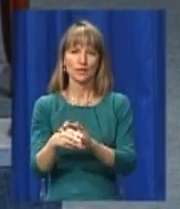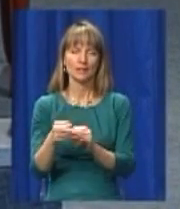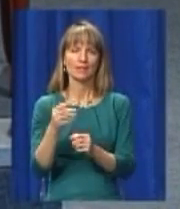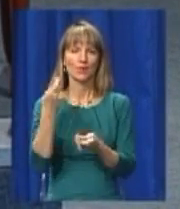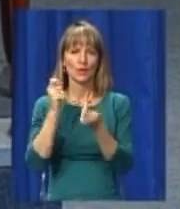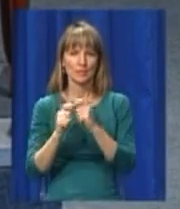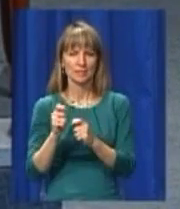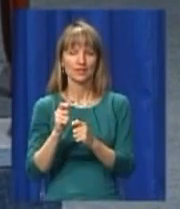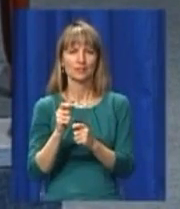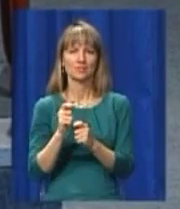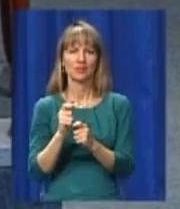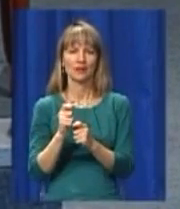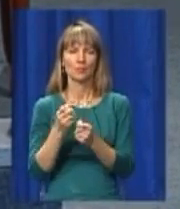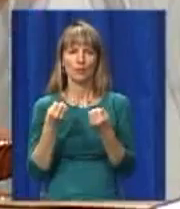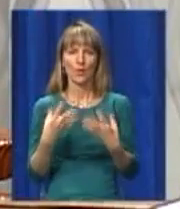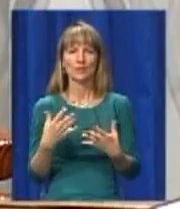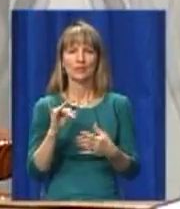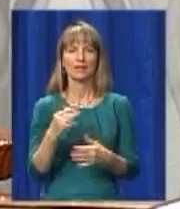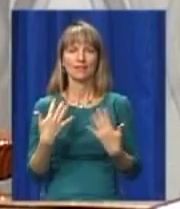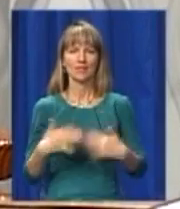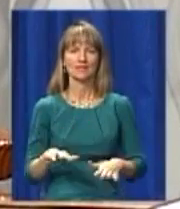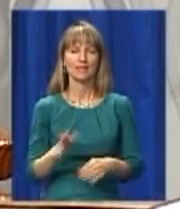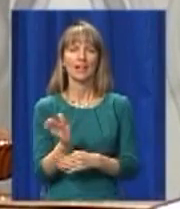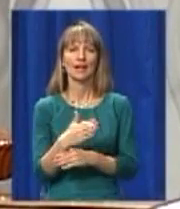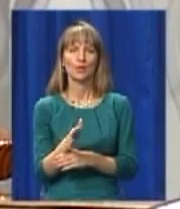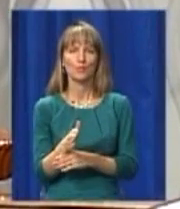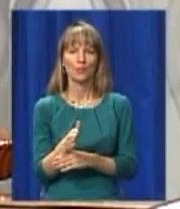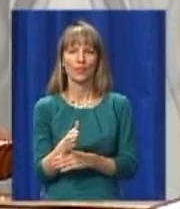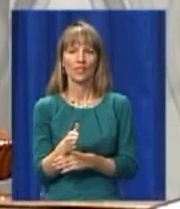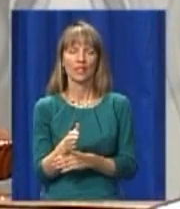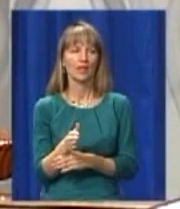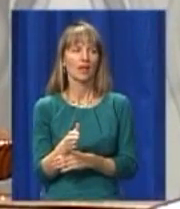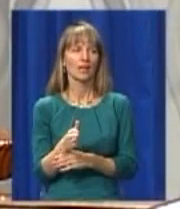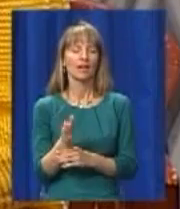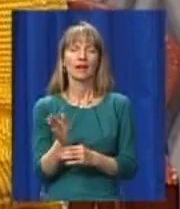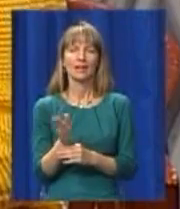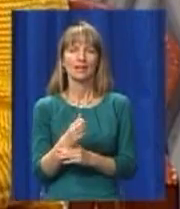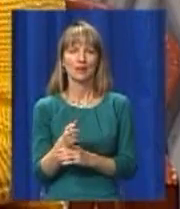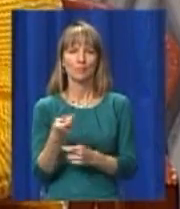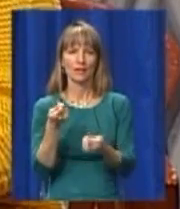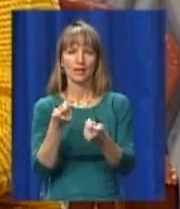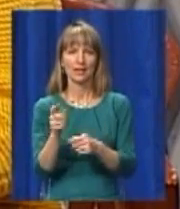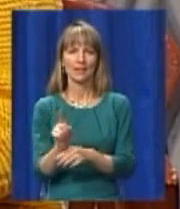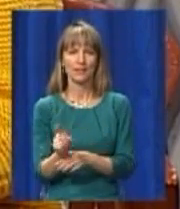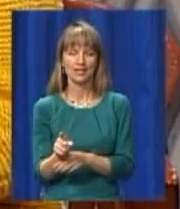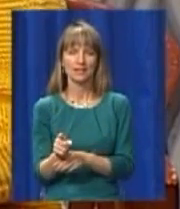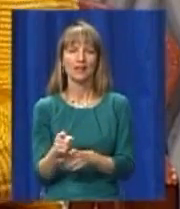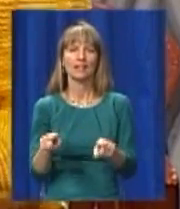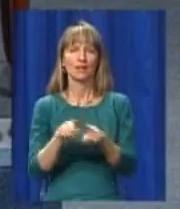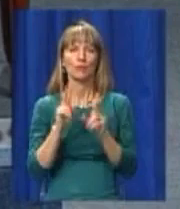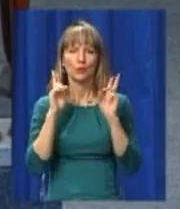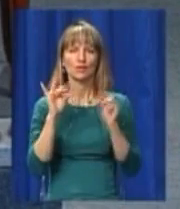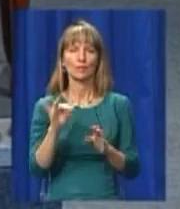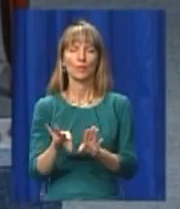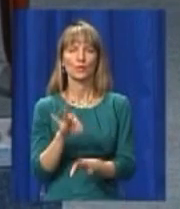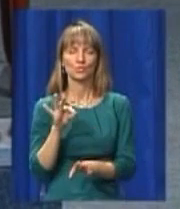Ну так, ну таке. І косичка така, так, думаю, рибна, да? Рибна, так. Рибовий хвіст, так. Ну така от зачіска і вийшла. А